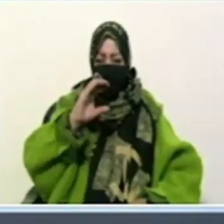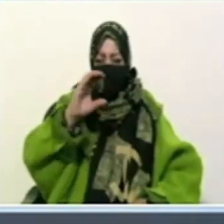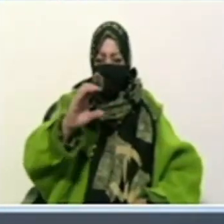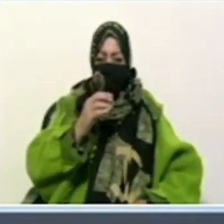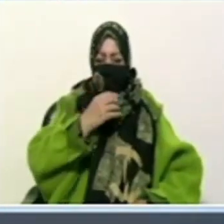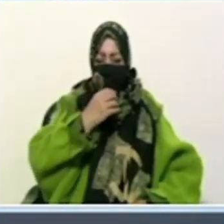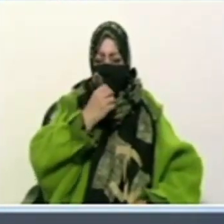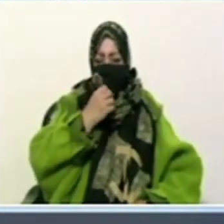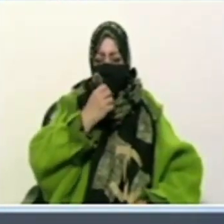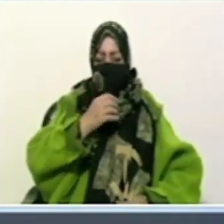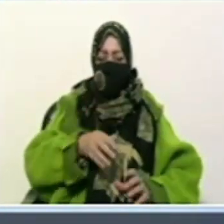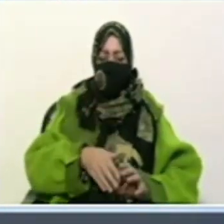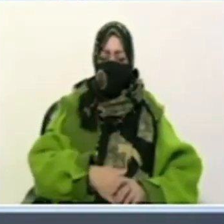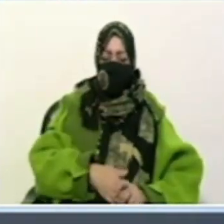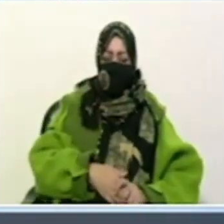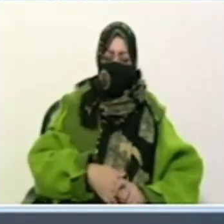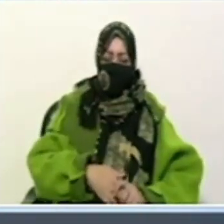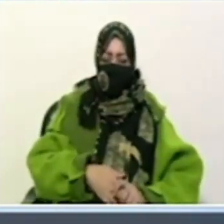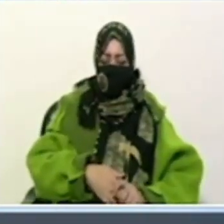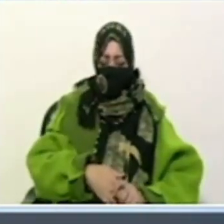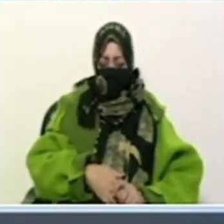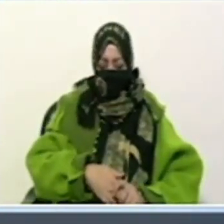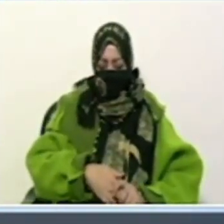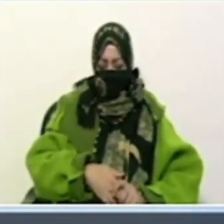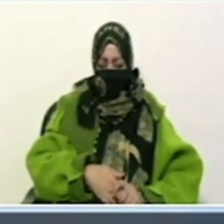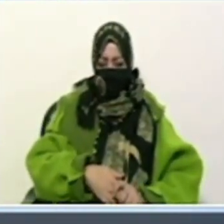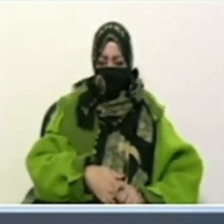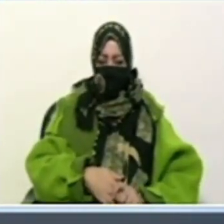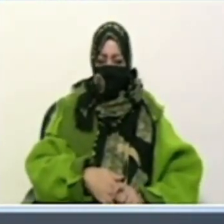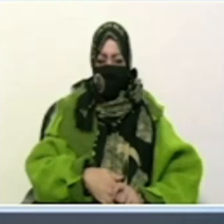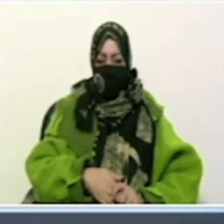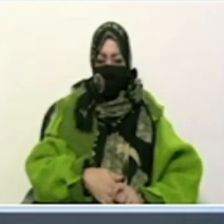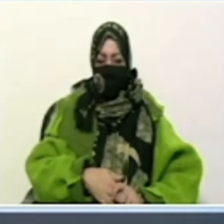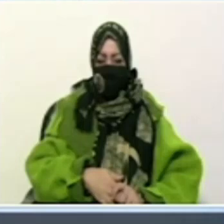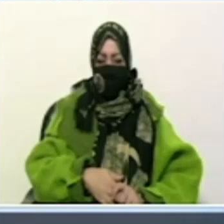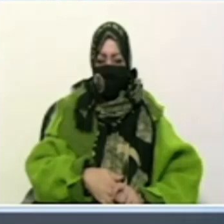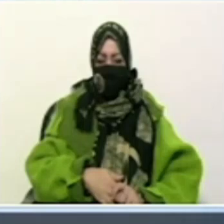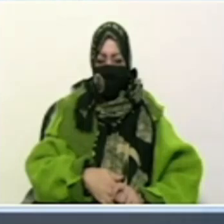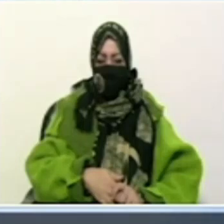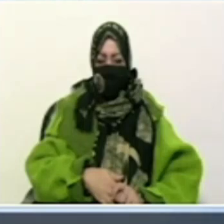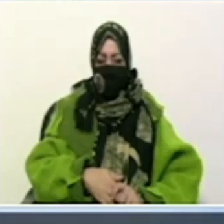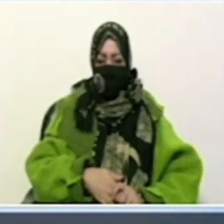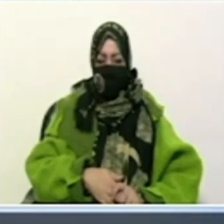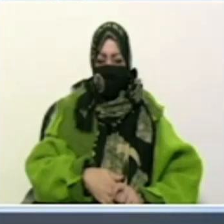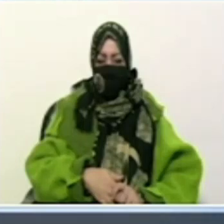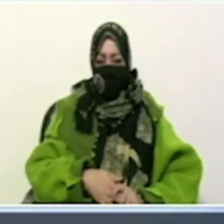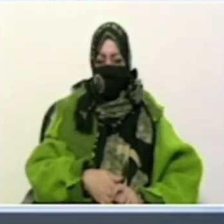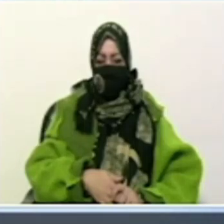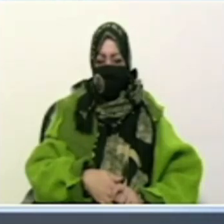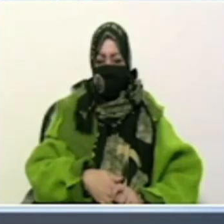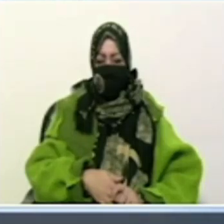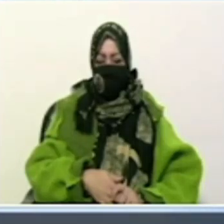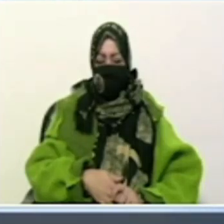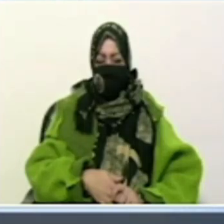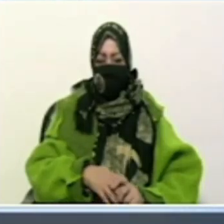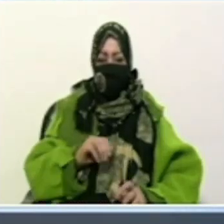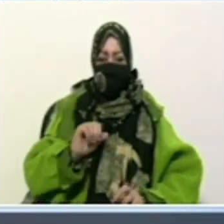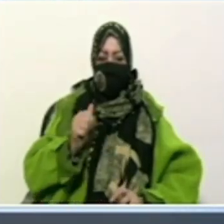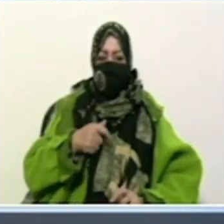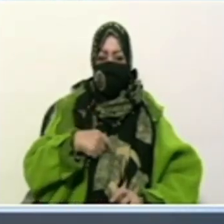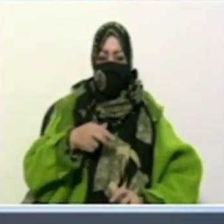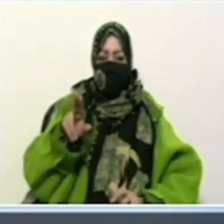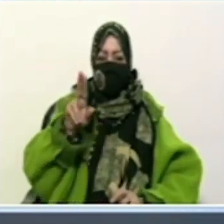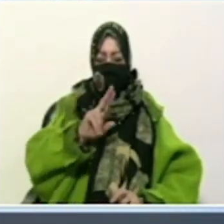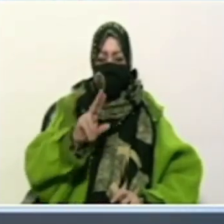إذا معنى سؤال كان الأخ عبد الرحمن سؤاله عن مسألة العقيقة، هل هي كأحكام الأضحية؟ قلنا نعم هي